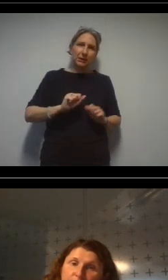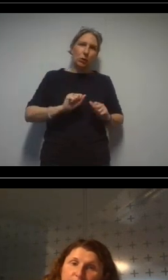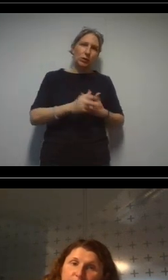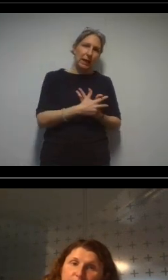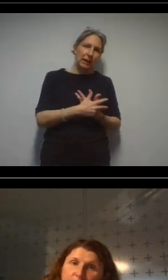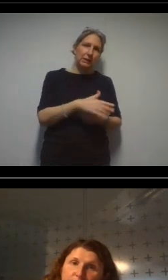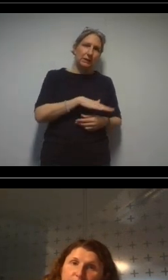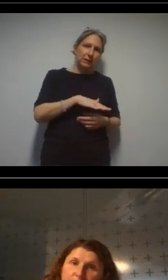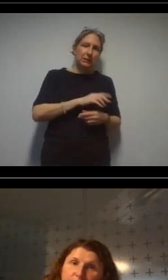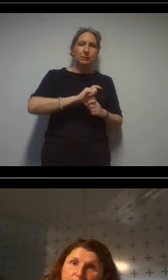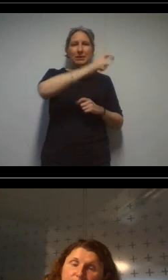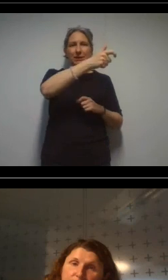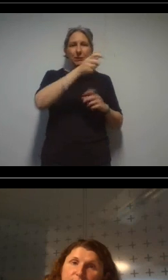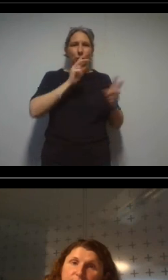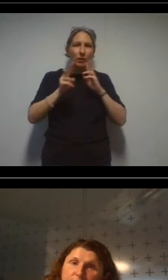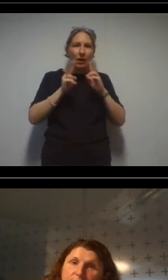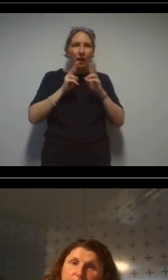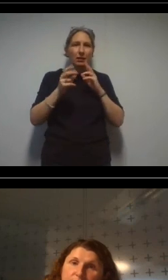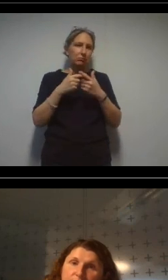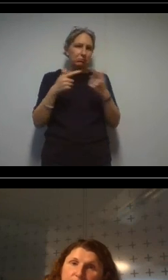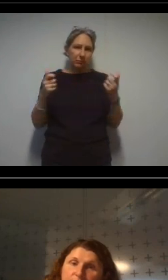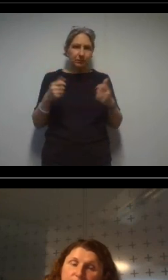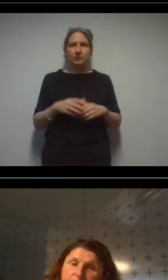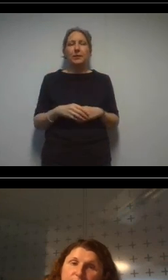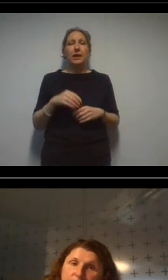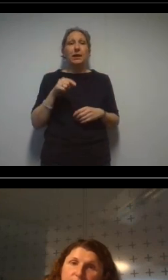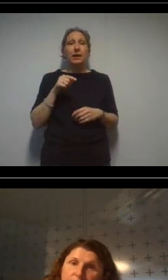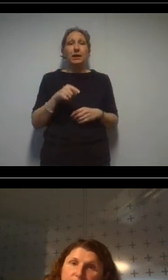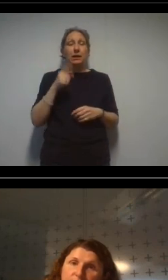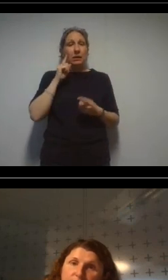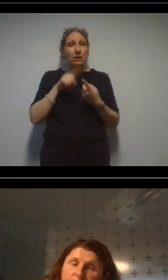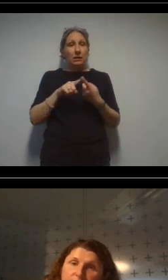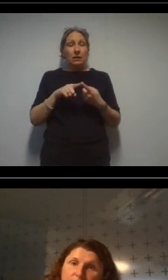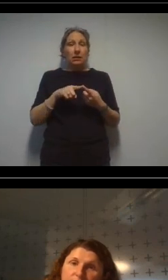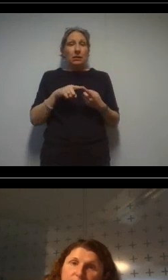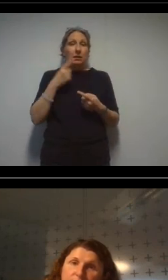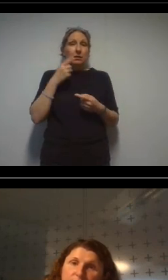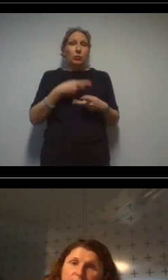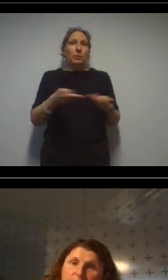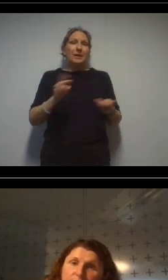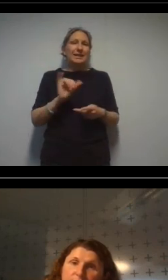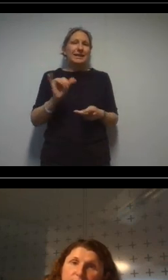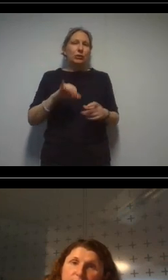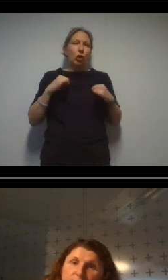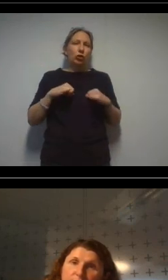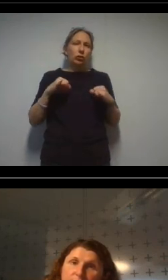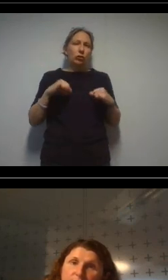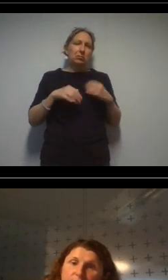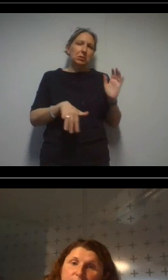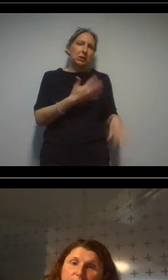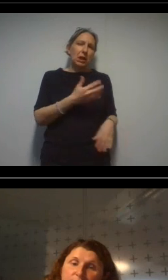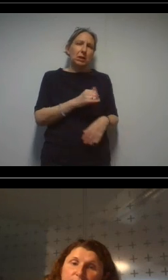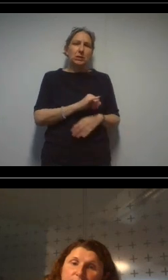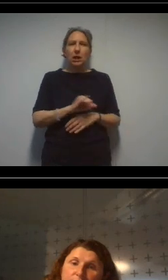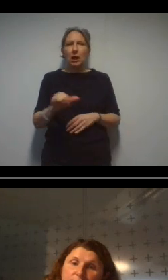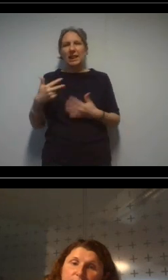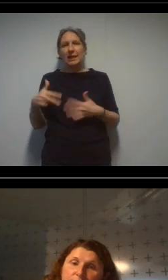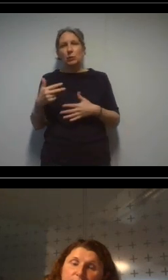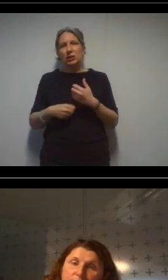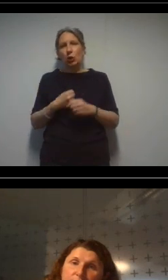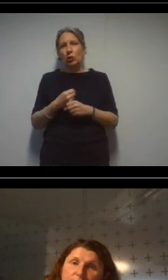fois en Bretagne et une fois dans les Hauts-de-France. Ça s'adresse à des jeunes qui ont à peu près 15-18 ans, c'est des troisièmes et